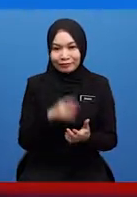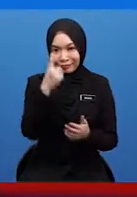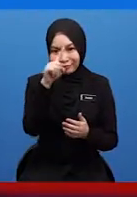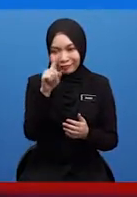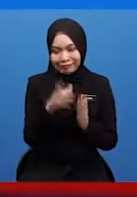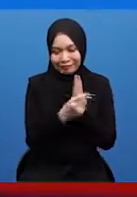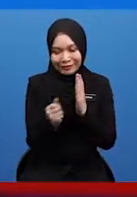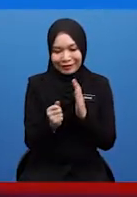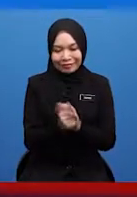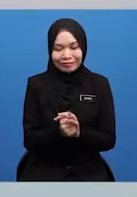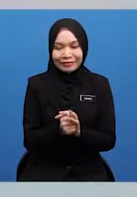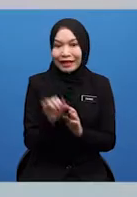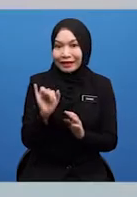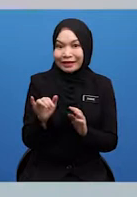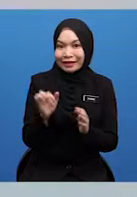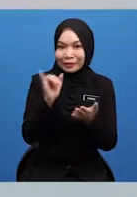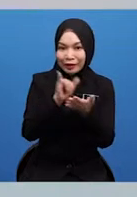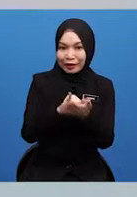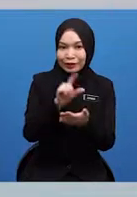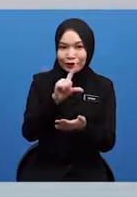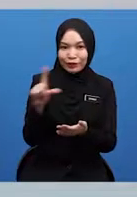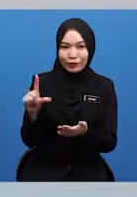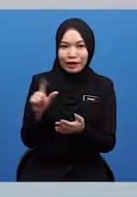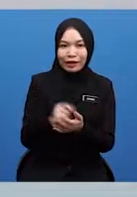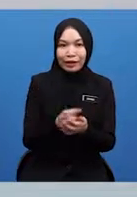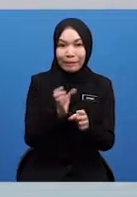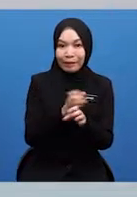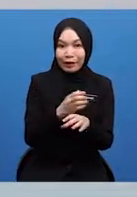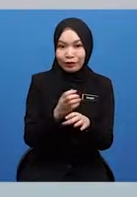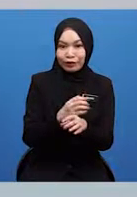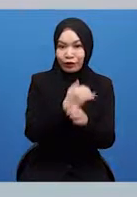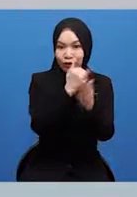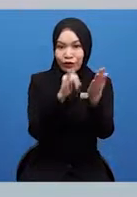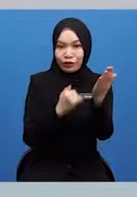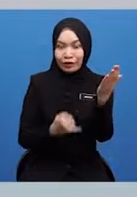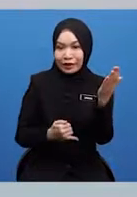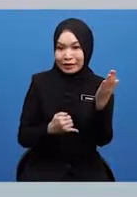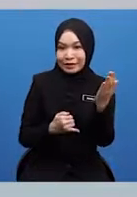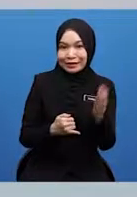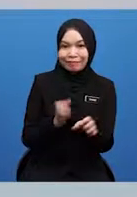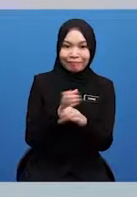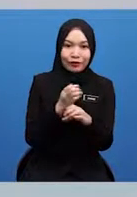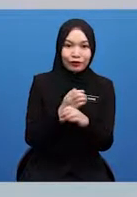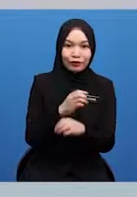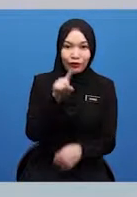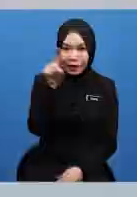Ha, begitulah bentuk awal lukisan elips yang dihasilkan. Menarik, bukan?